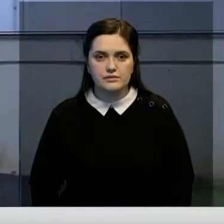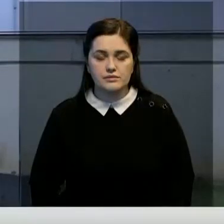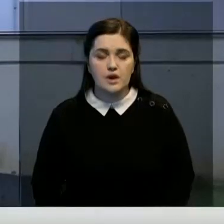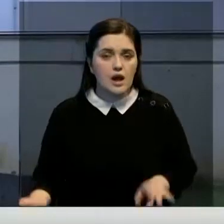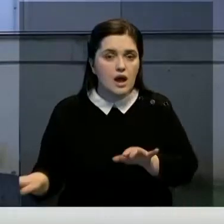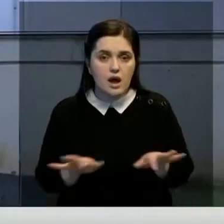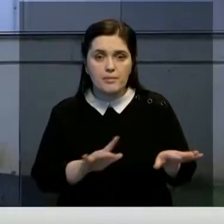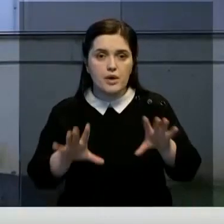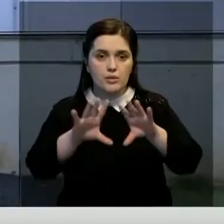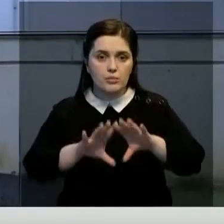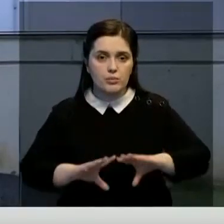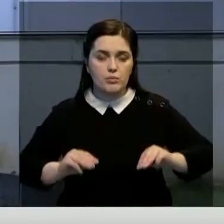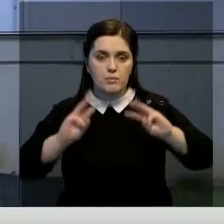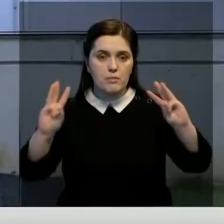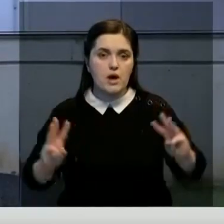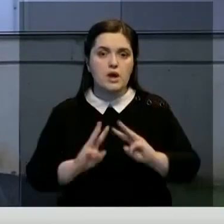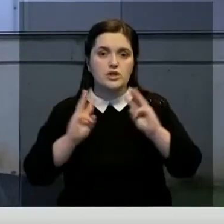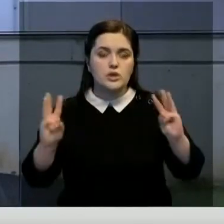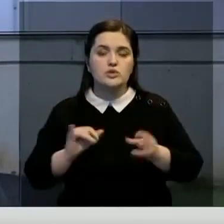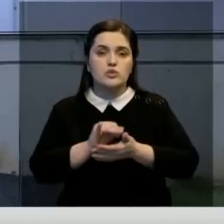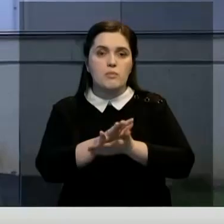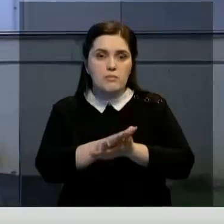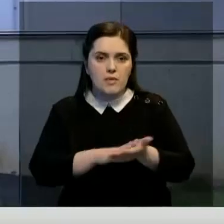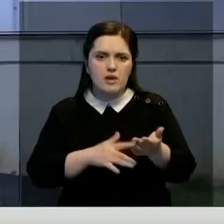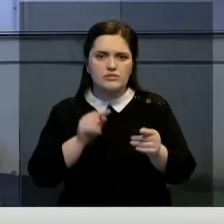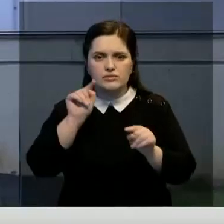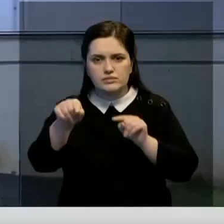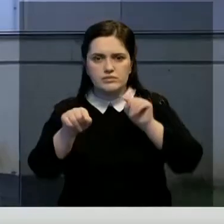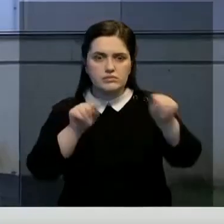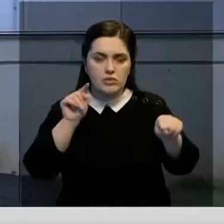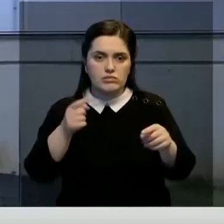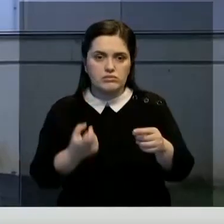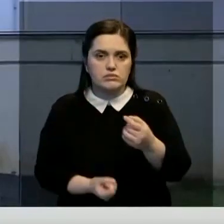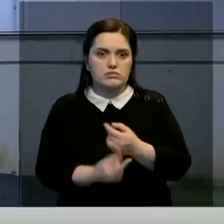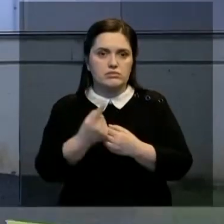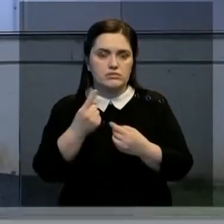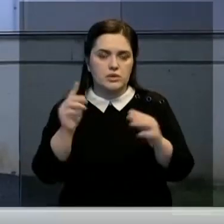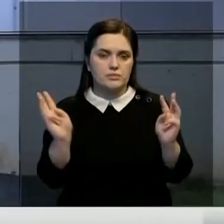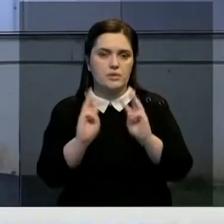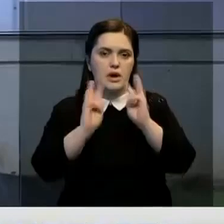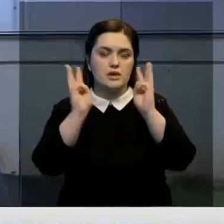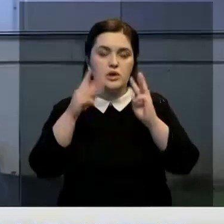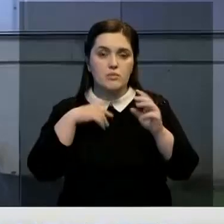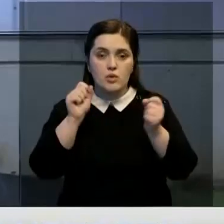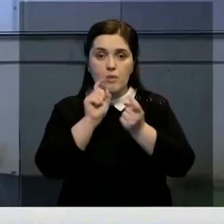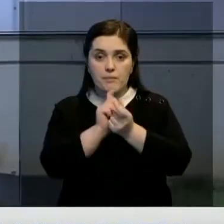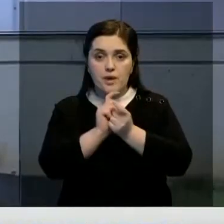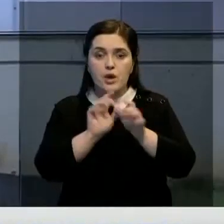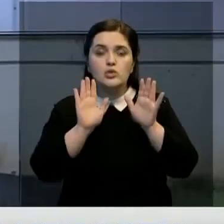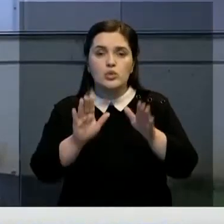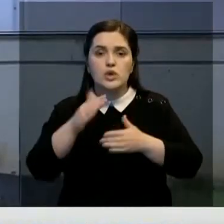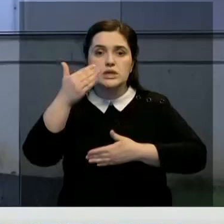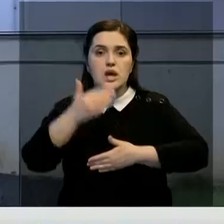Операция по тушению пожара все еще продолжается. В некоторых участках пламя вспыхивает снова и снова. Сложность в том, что мы можем бороться с огнем только